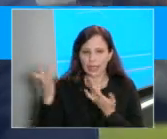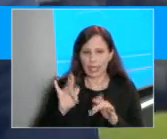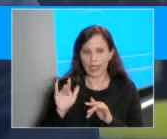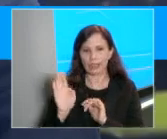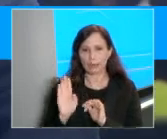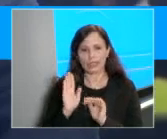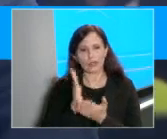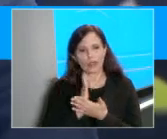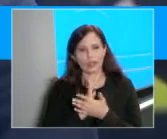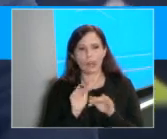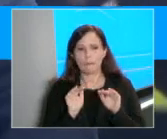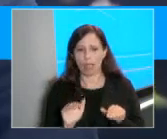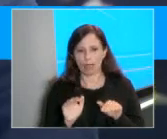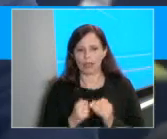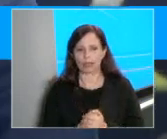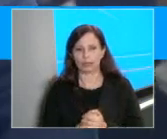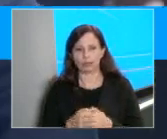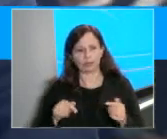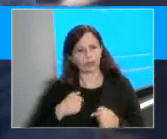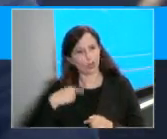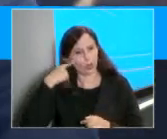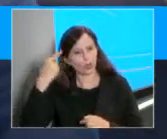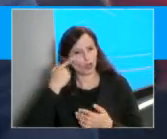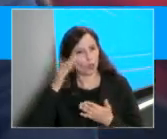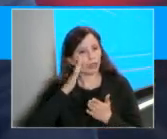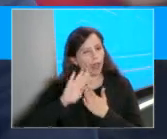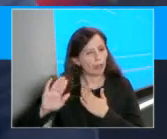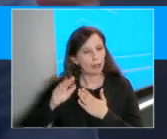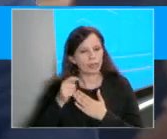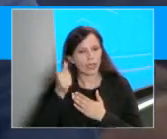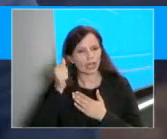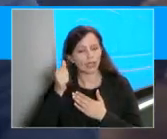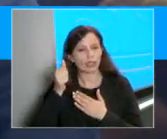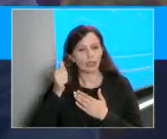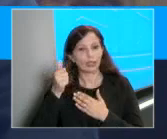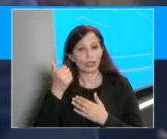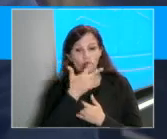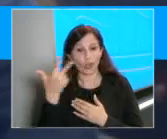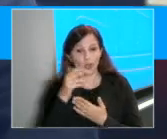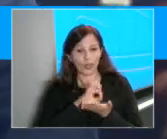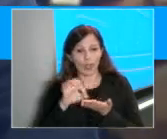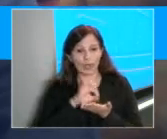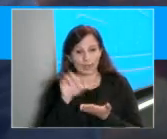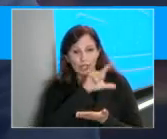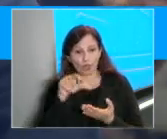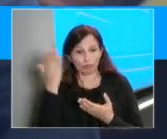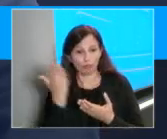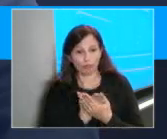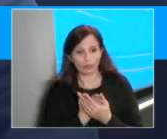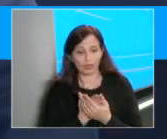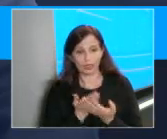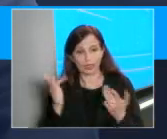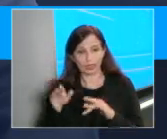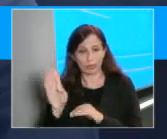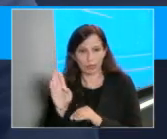דבר מבורך. אני חושב שאנחנו קצת מתעלמים מכך שיש נגד נתניהו 3 כתבי אישום, חמורים מאוד. הוא לא היה אמור